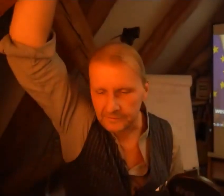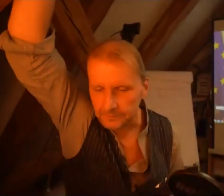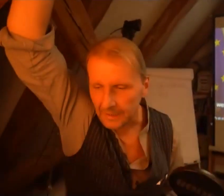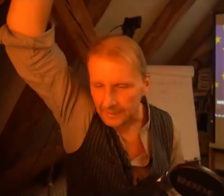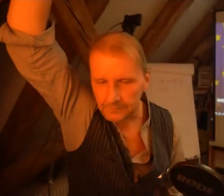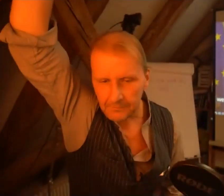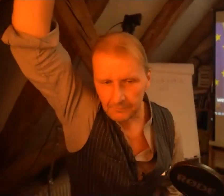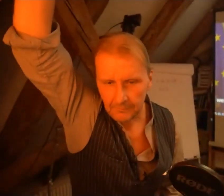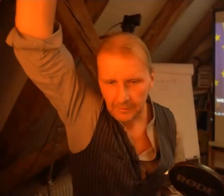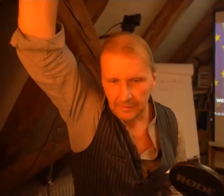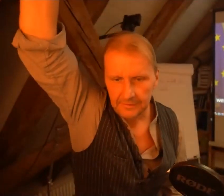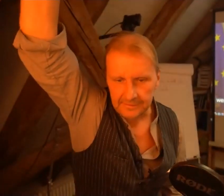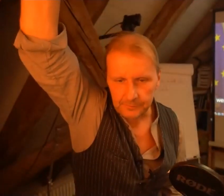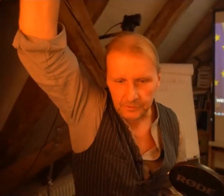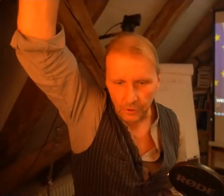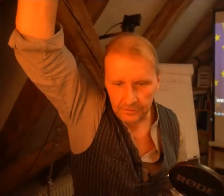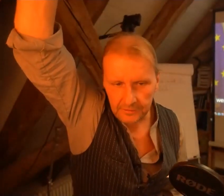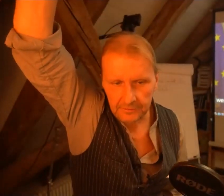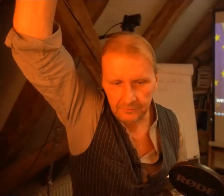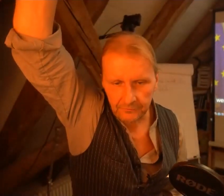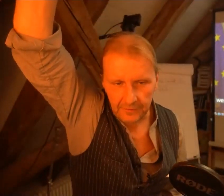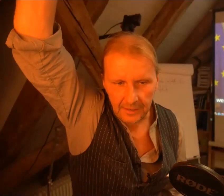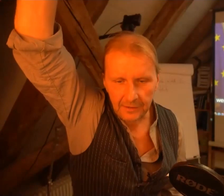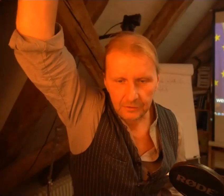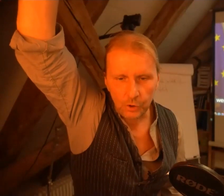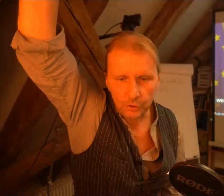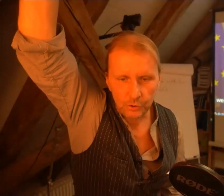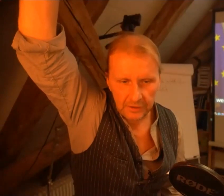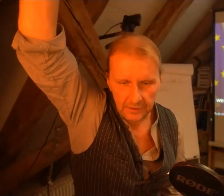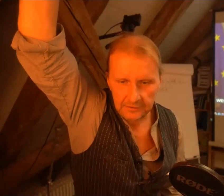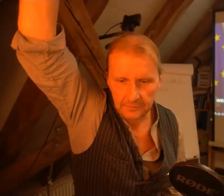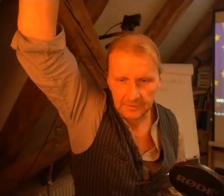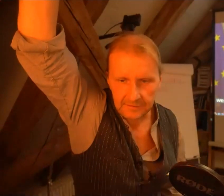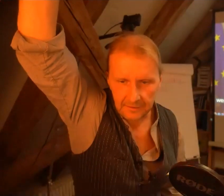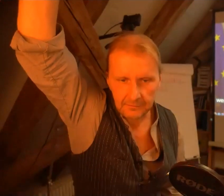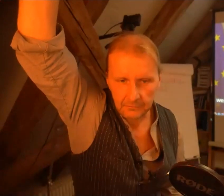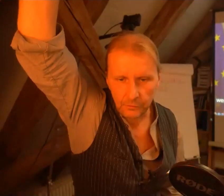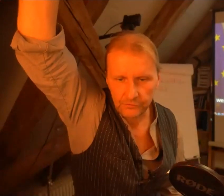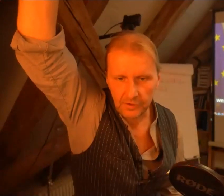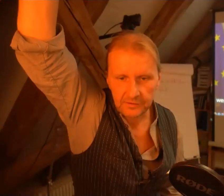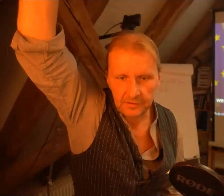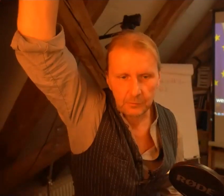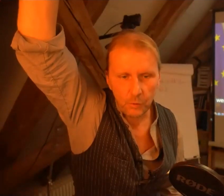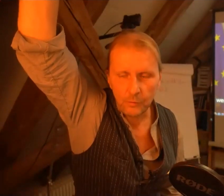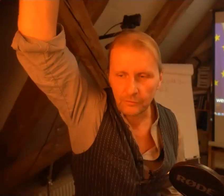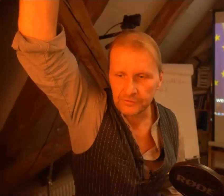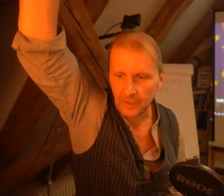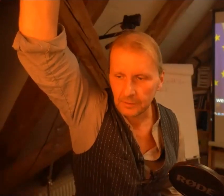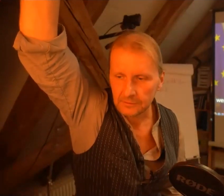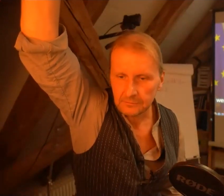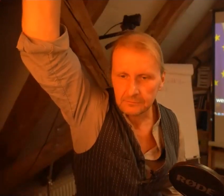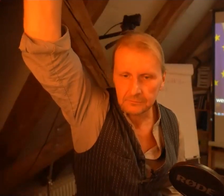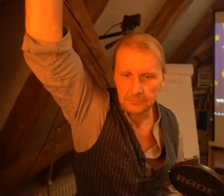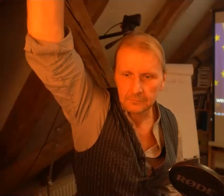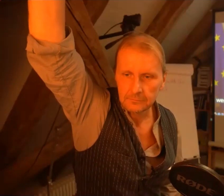Homeoffice wird bleiben. Das bedeutet, wer konkurriert mit den Österreichern, die im Homeoffice